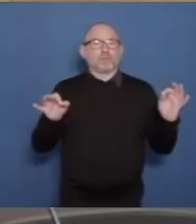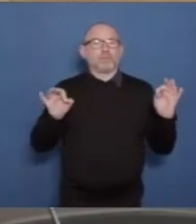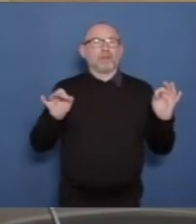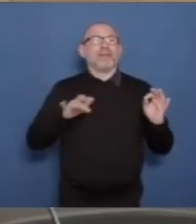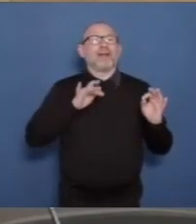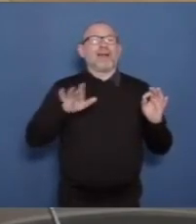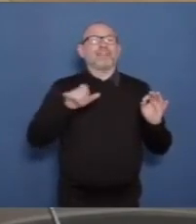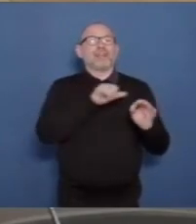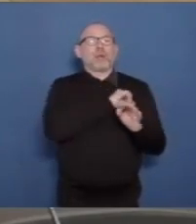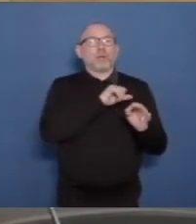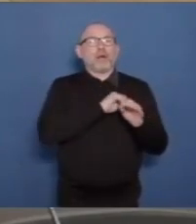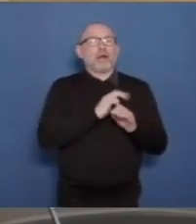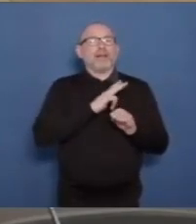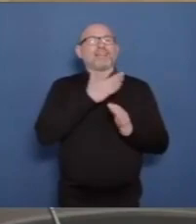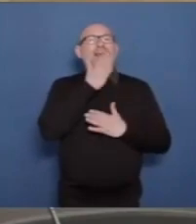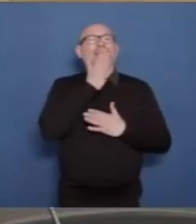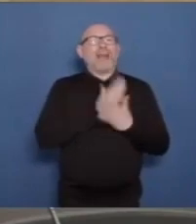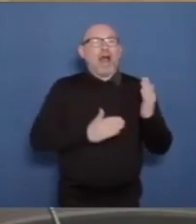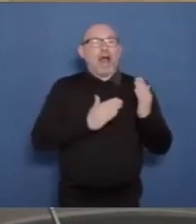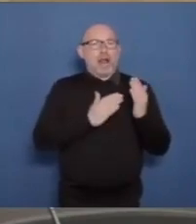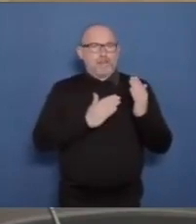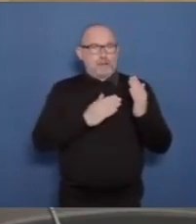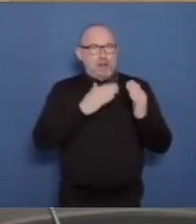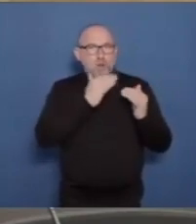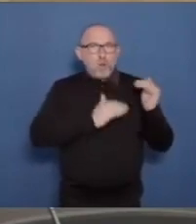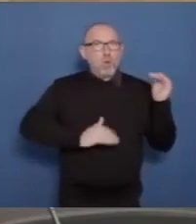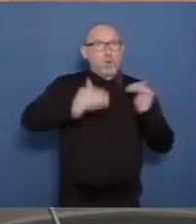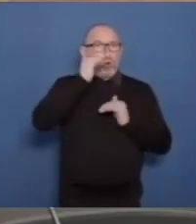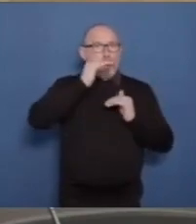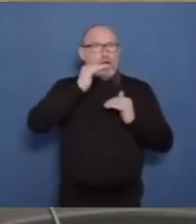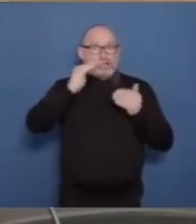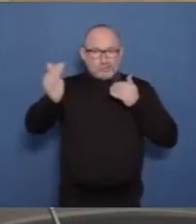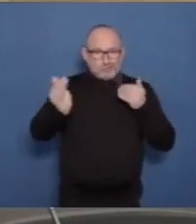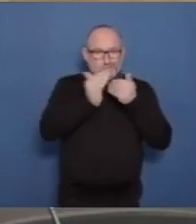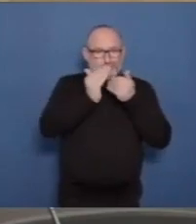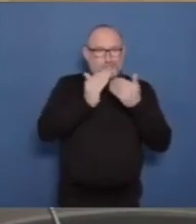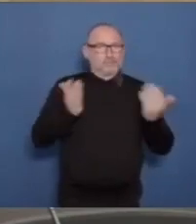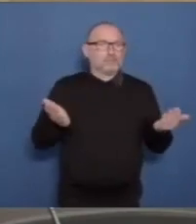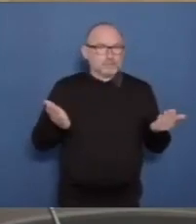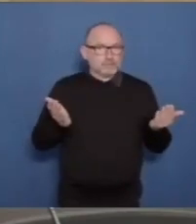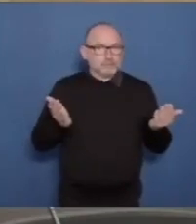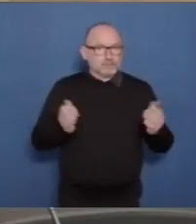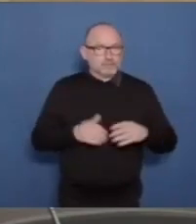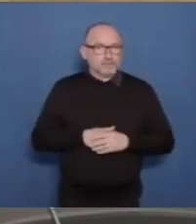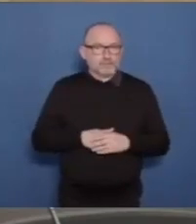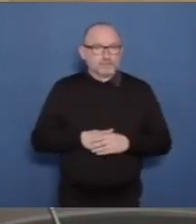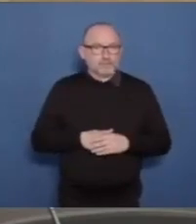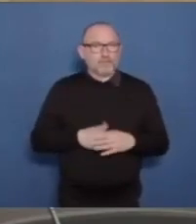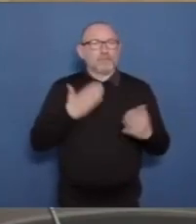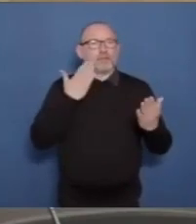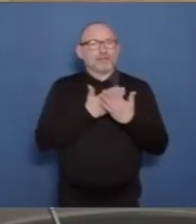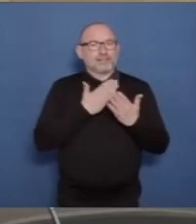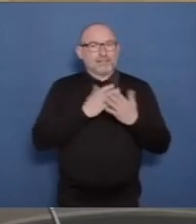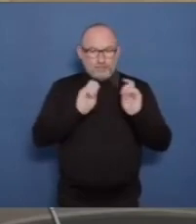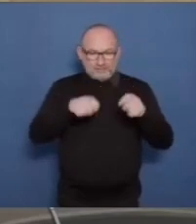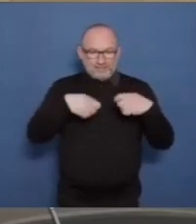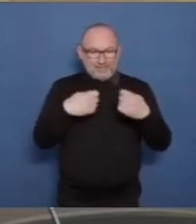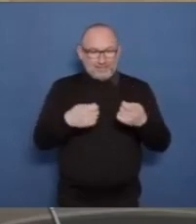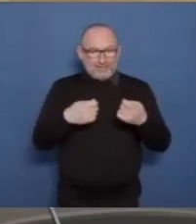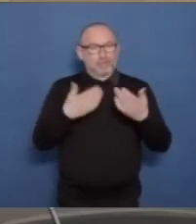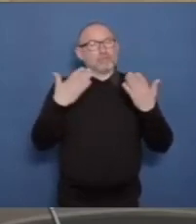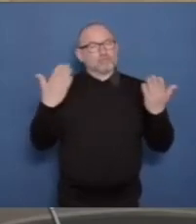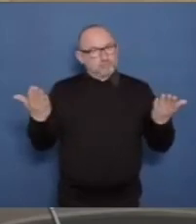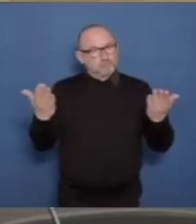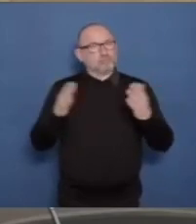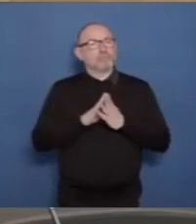Antikörper 3,5-mal höher liegt als bei der kurzen Frist. Und im Hintergrund dieser Ergebnisse empfehlen